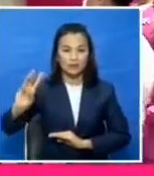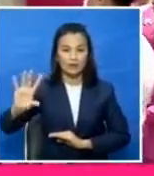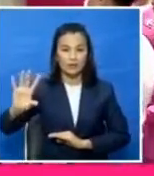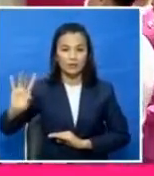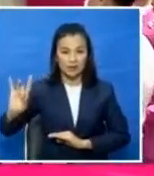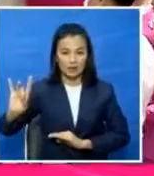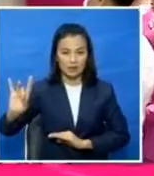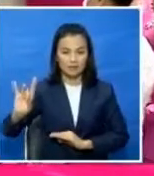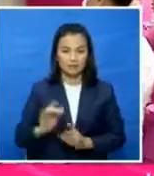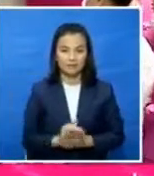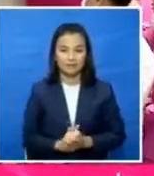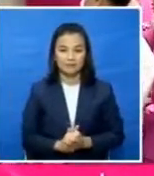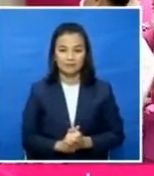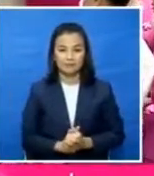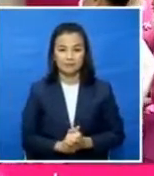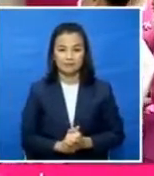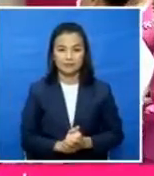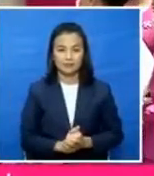7866658